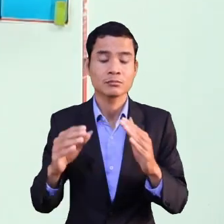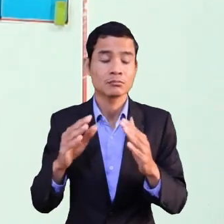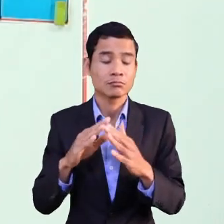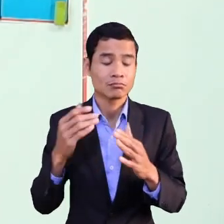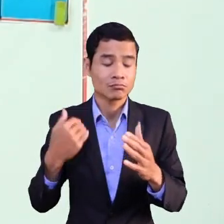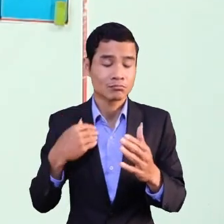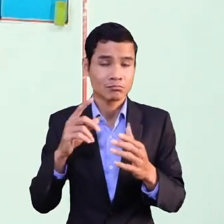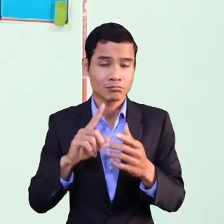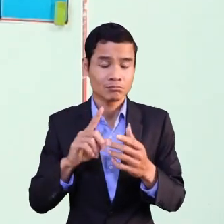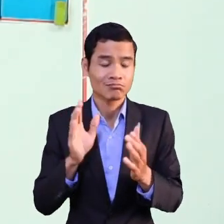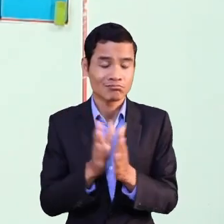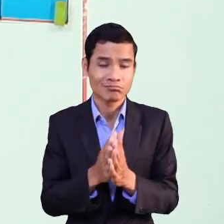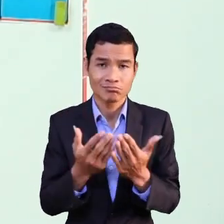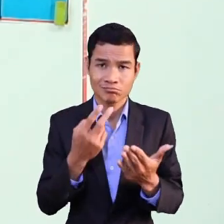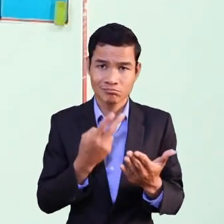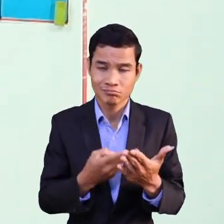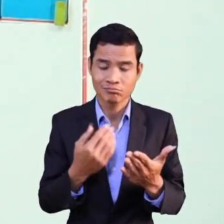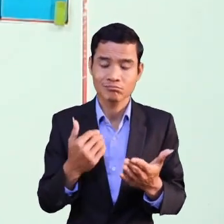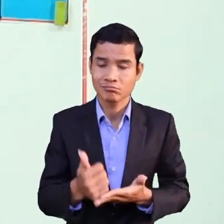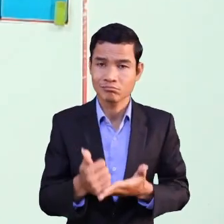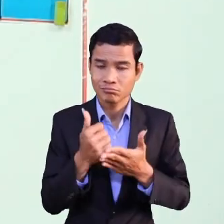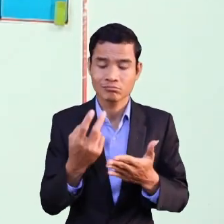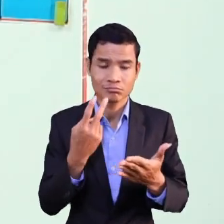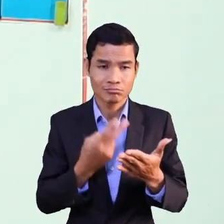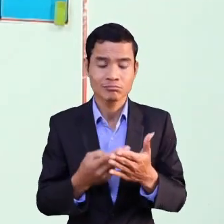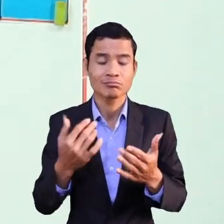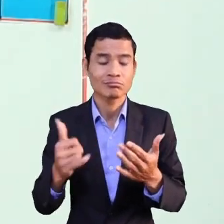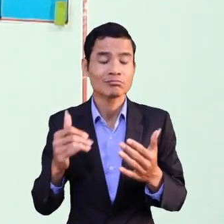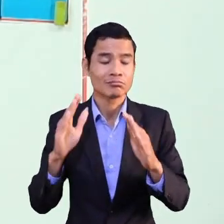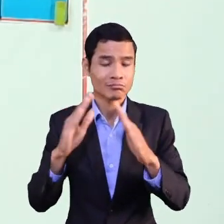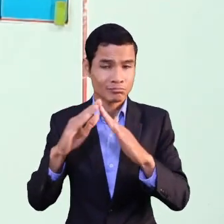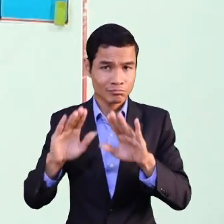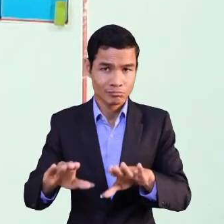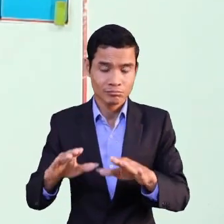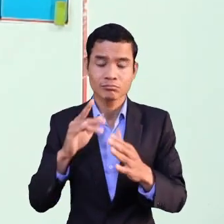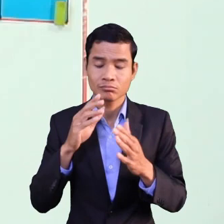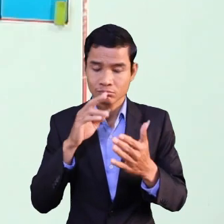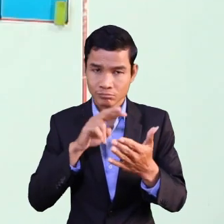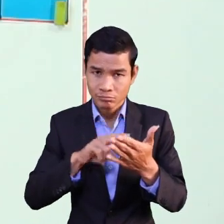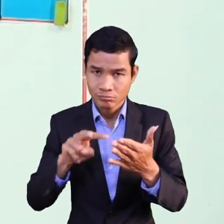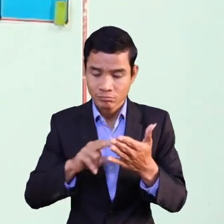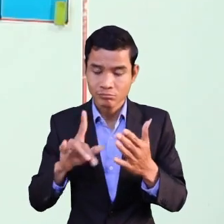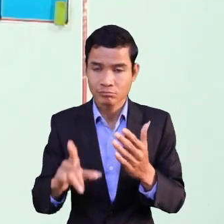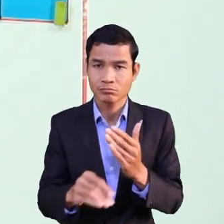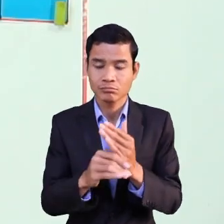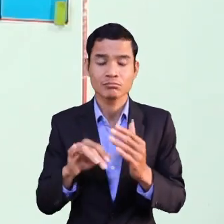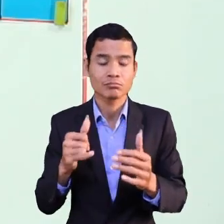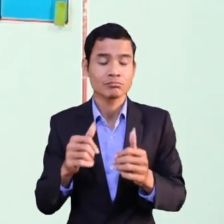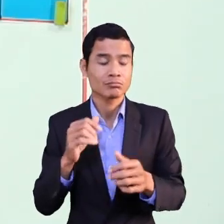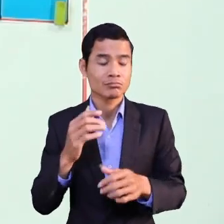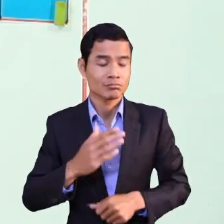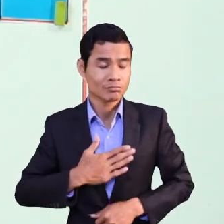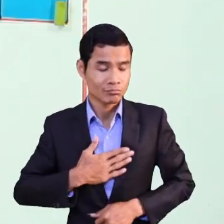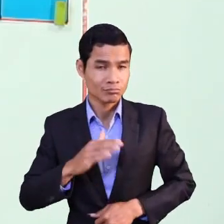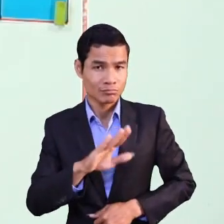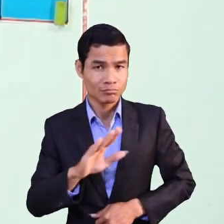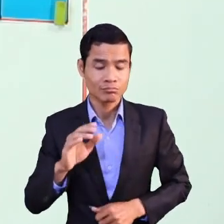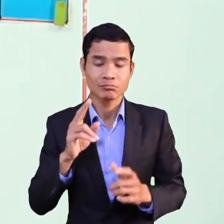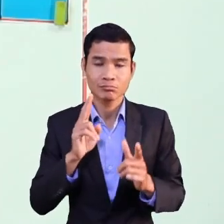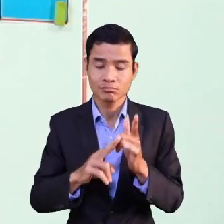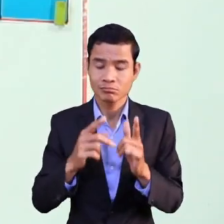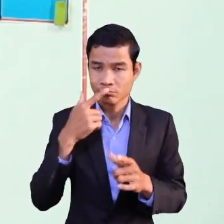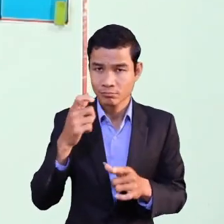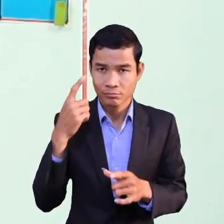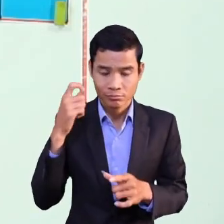មាននៅក្នុងសិភៅជំនួយកូនណាយើងអាចអានបន្ថែមនៅផ្ទះដែលយើងអានដោយខ្លួនឯងឬក៏ជាមួយប៉ាម៉ាក់ឬក៏បងប្អូនរបស់យើងបន្ថែមទៀត